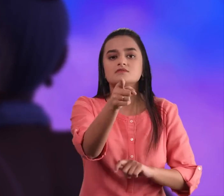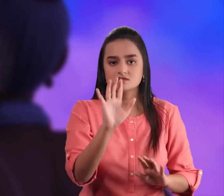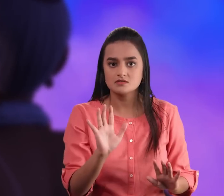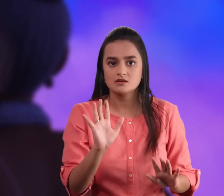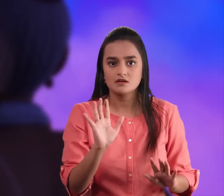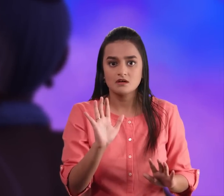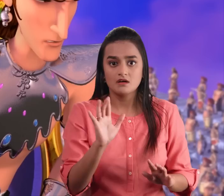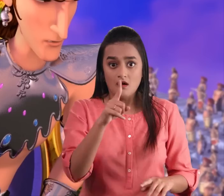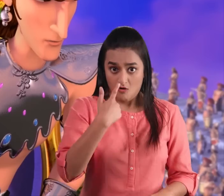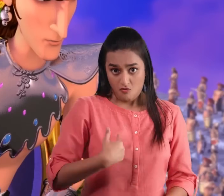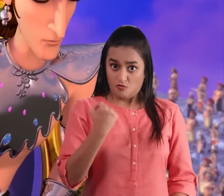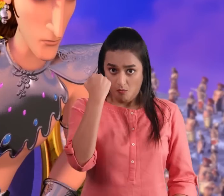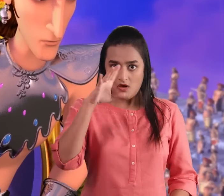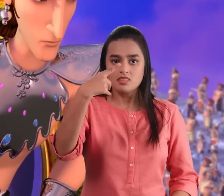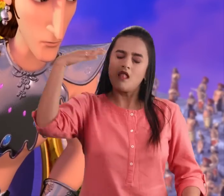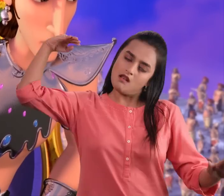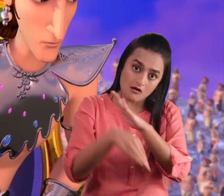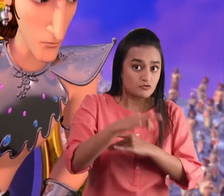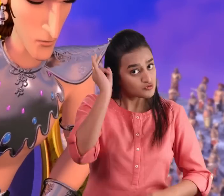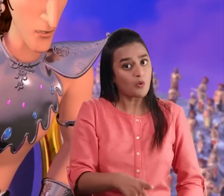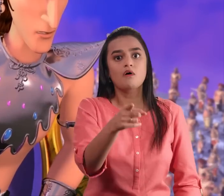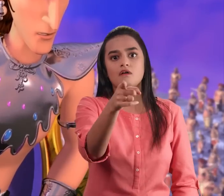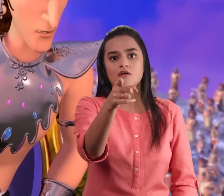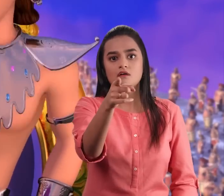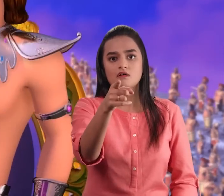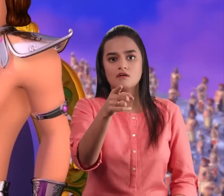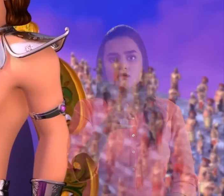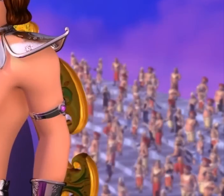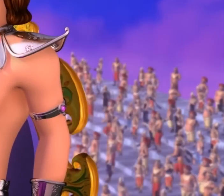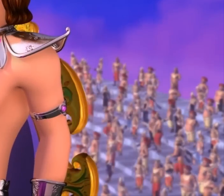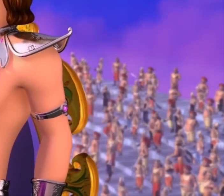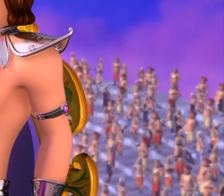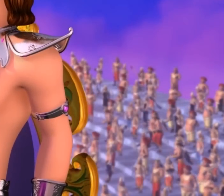कि सुधर जाओ, अन्यथा तुम्हारा ये घमंड तुम्हें नष्ट कर देगा।